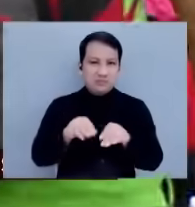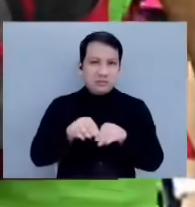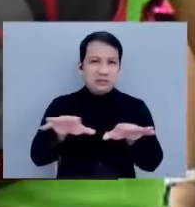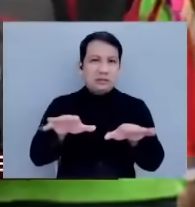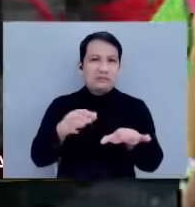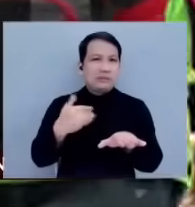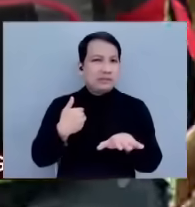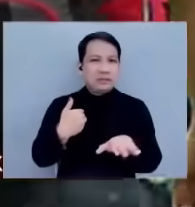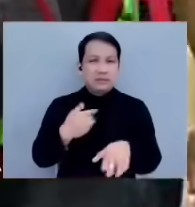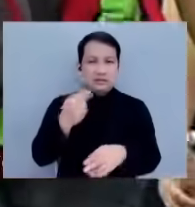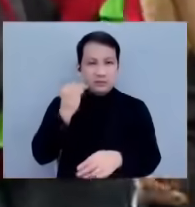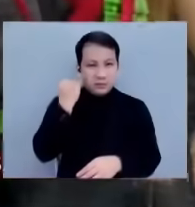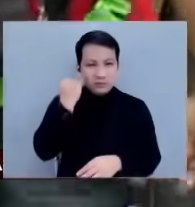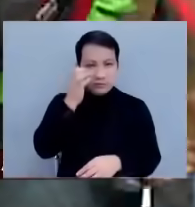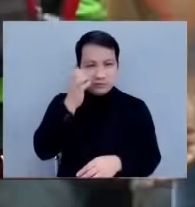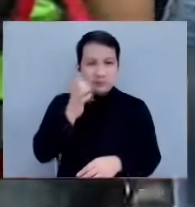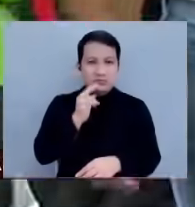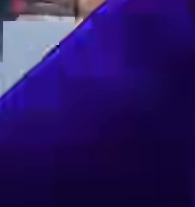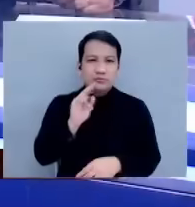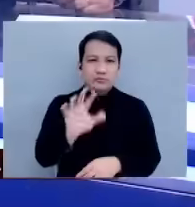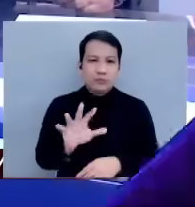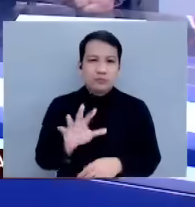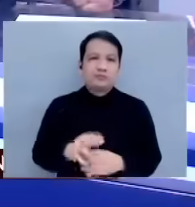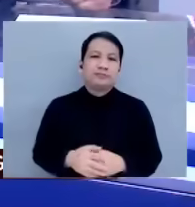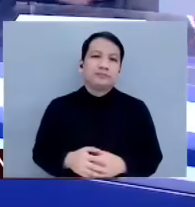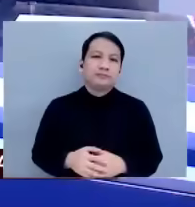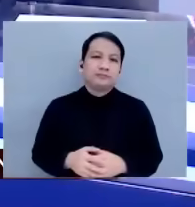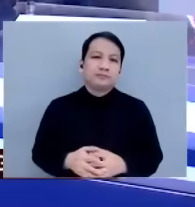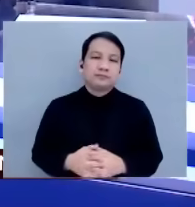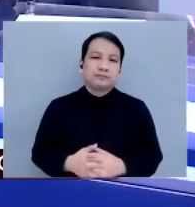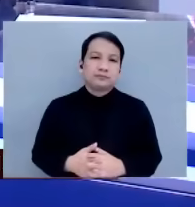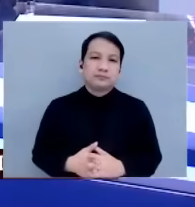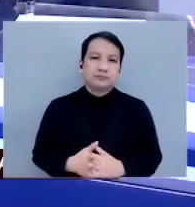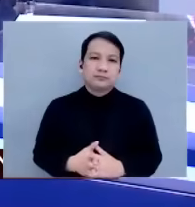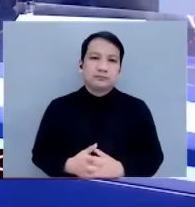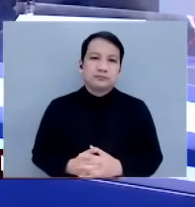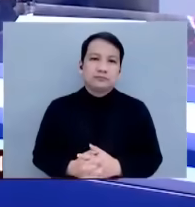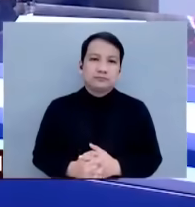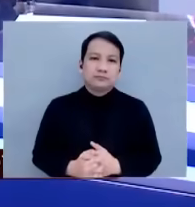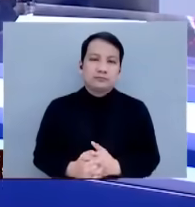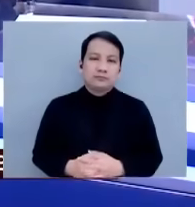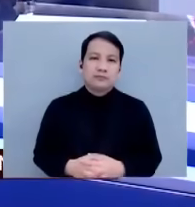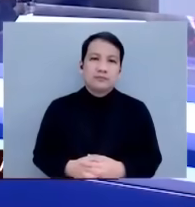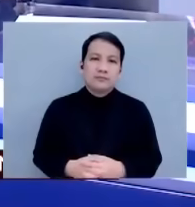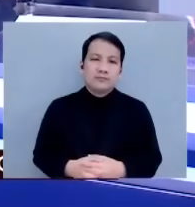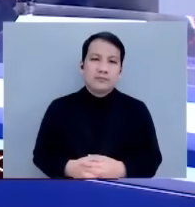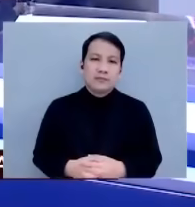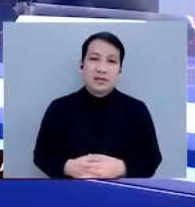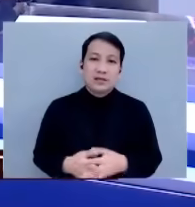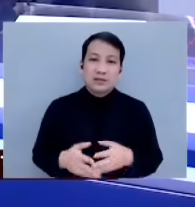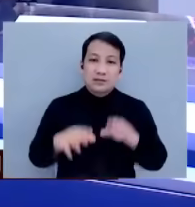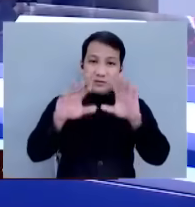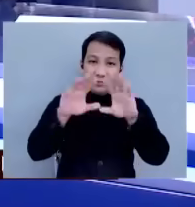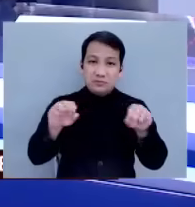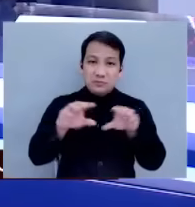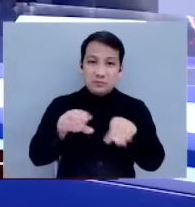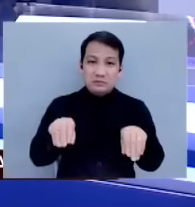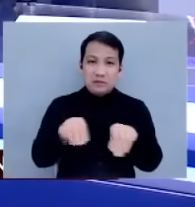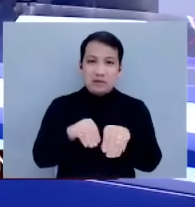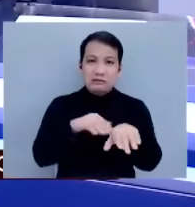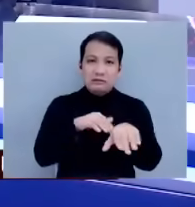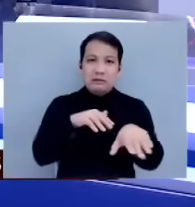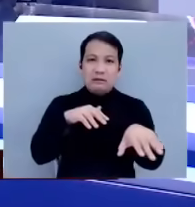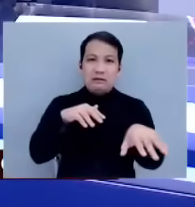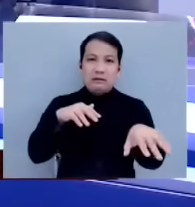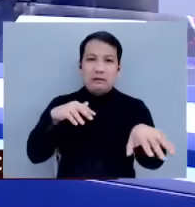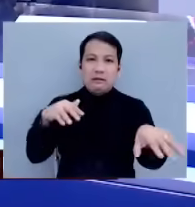JC Cosico, News 5. Kakambal ng holiday ang traffic. Lalo pang bibigat sa mga kalsada, ngayon papayagan na munang bumiyahe